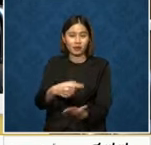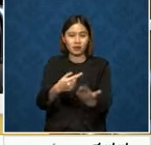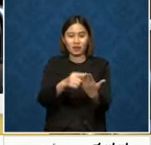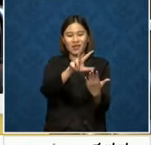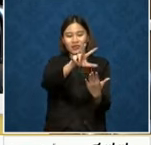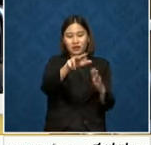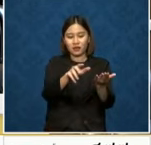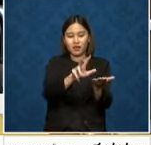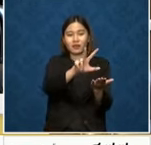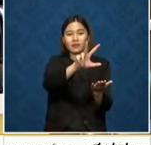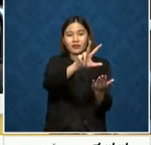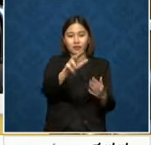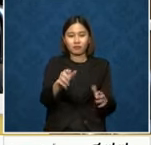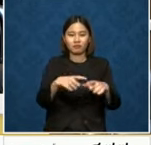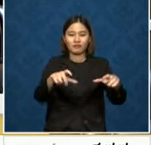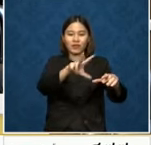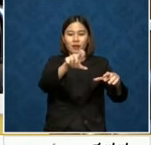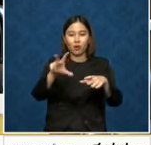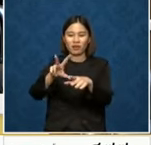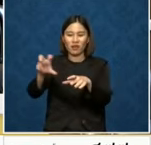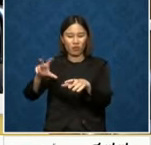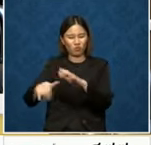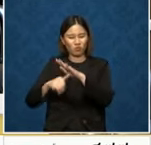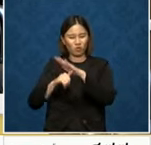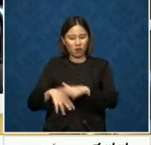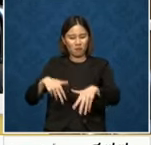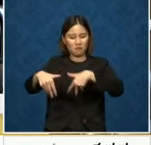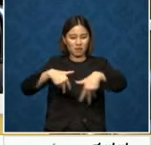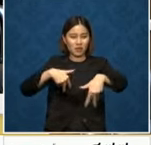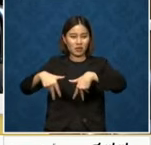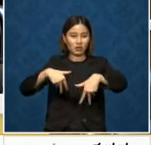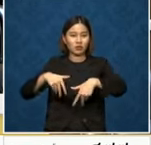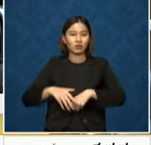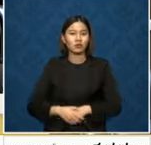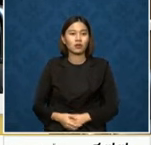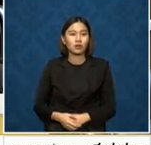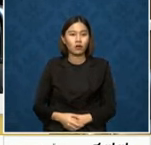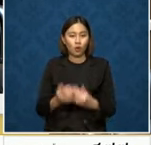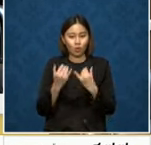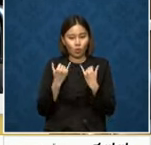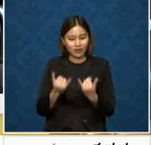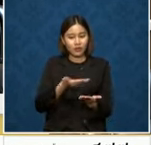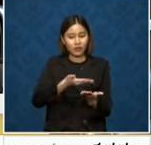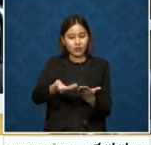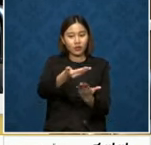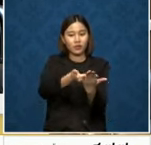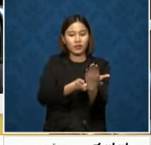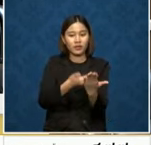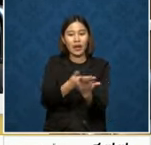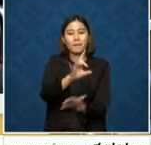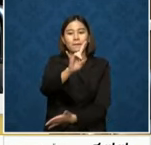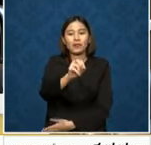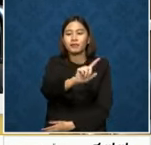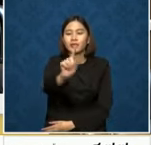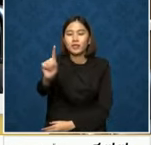300เอาเปรียบประชาชนเกินไปผมถามท่านประธานหน่อยครับว่าวันนี้เราซื้อลอตเตอรี่ได้80บาทตรง